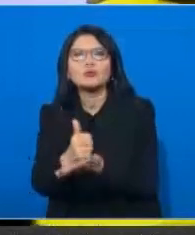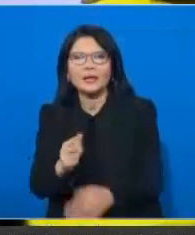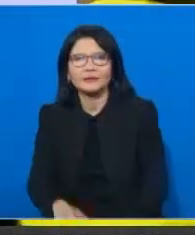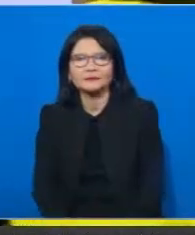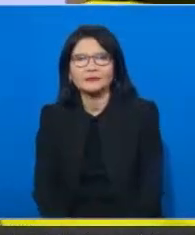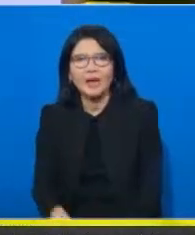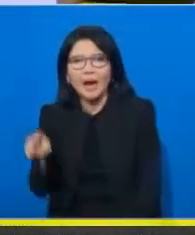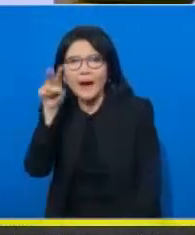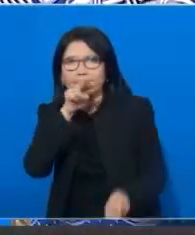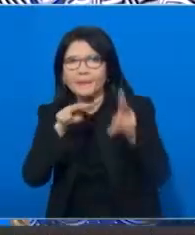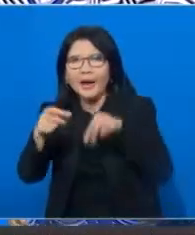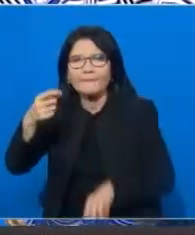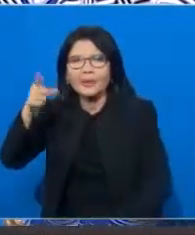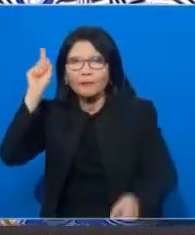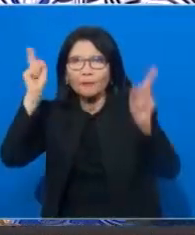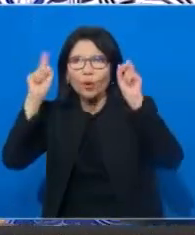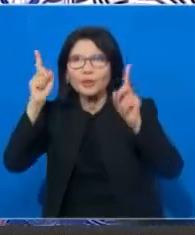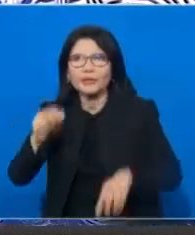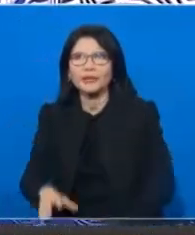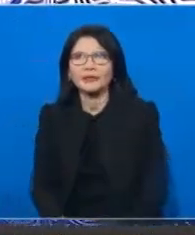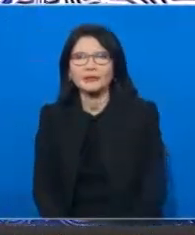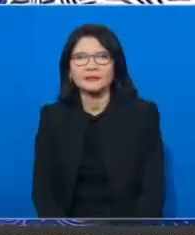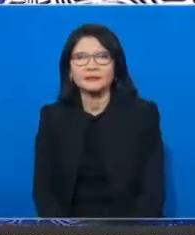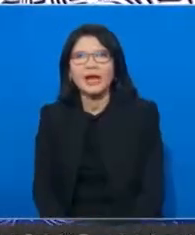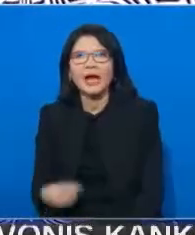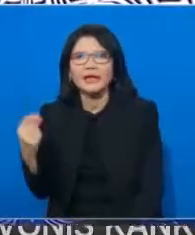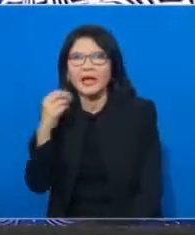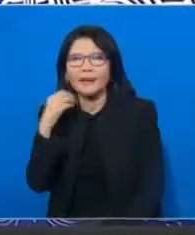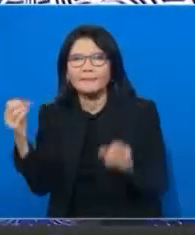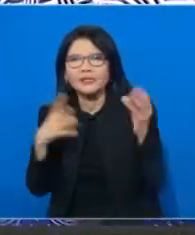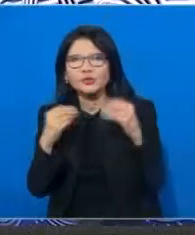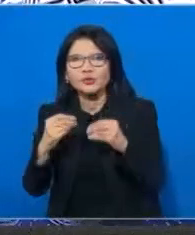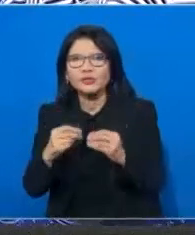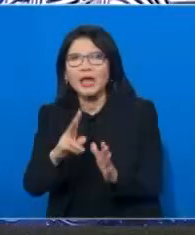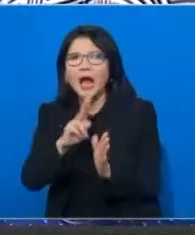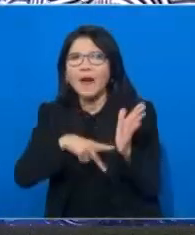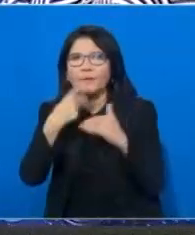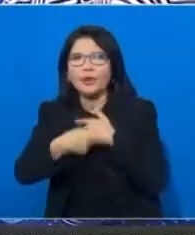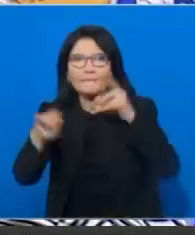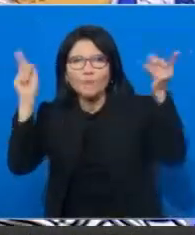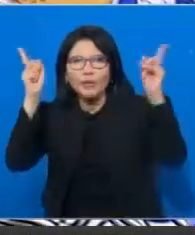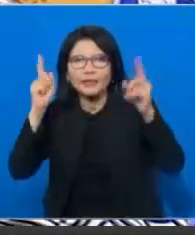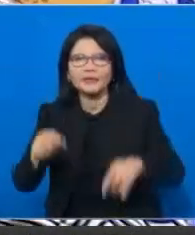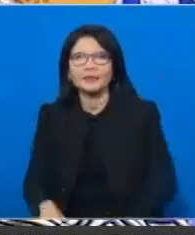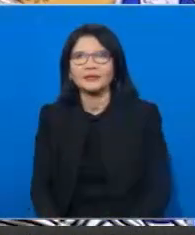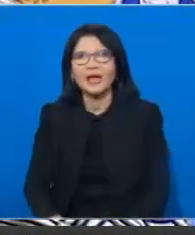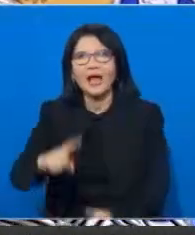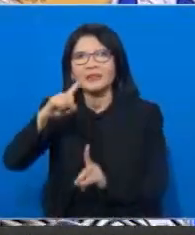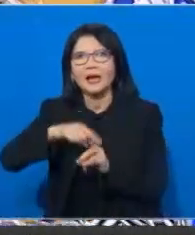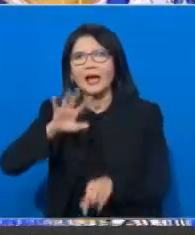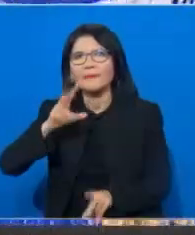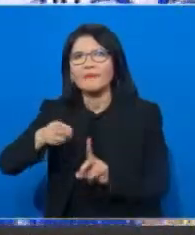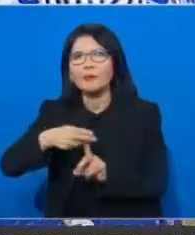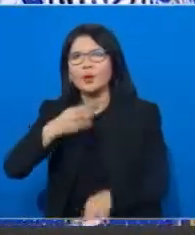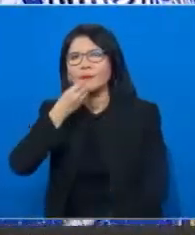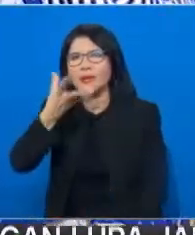politik Universitas Paramadina Ahmad Hoirul Umam dalam diskusi di program Political Show CNN Indonesia pada tanggal 5 Februari